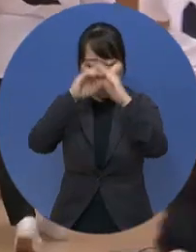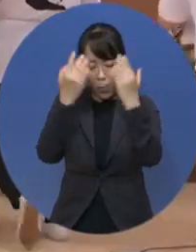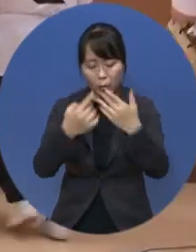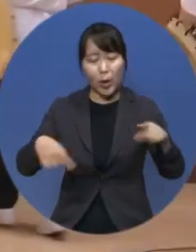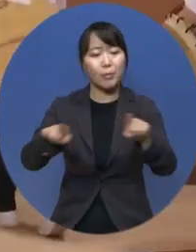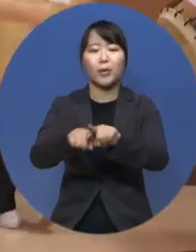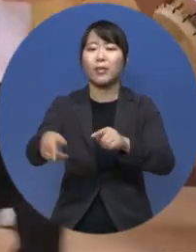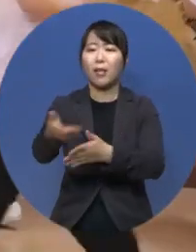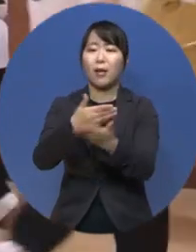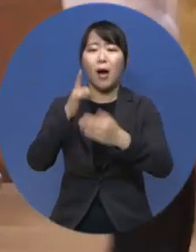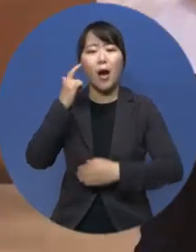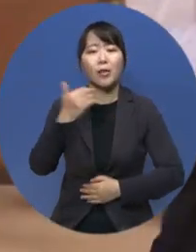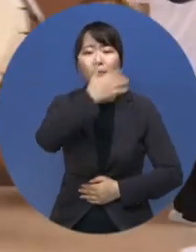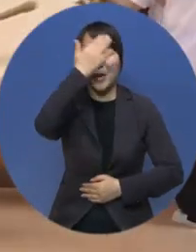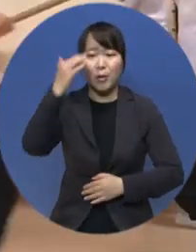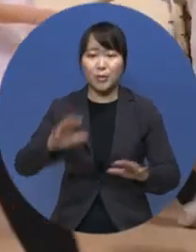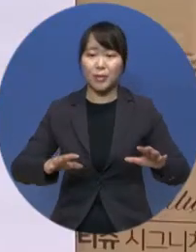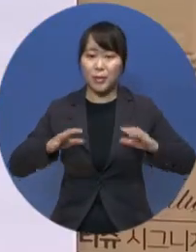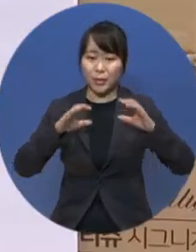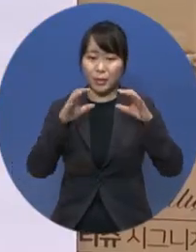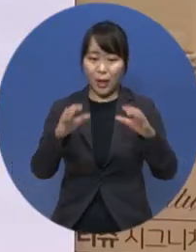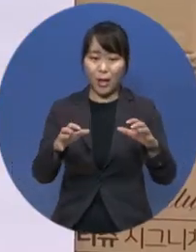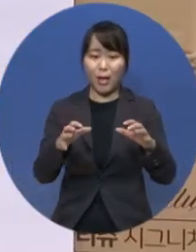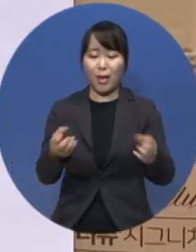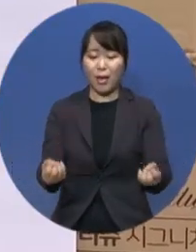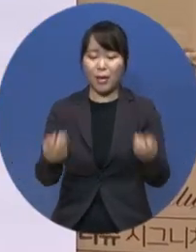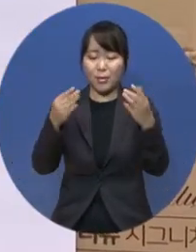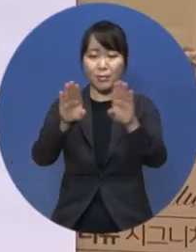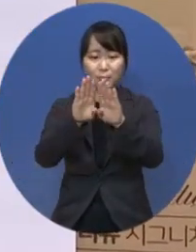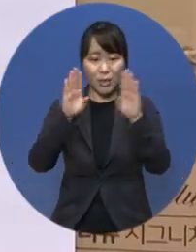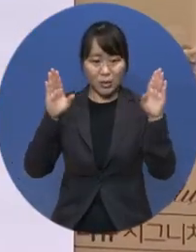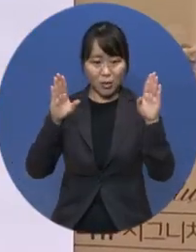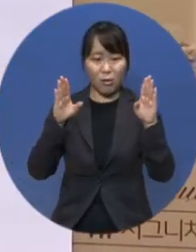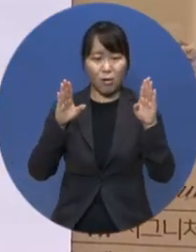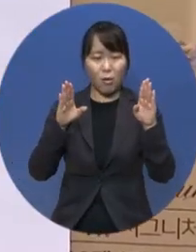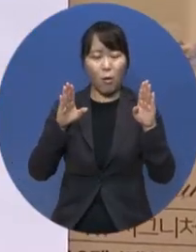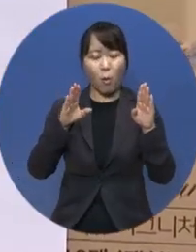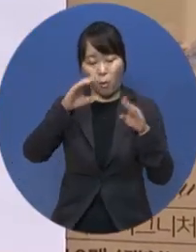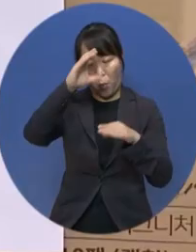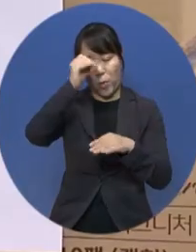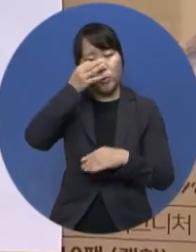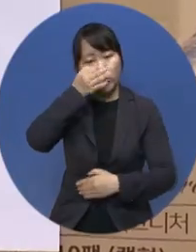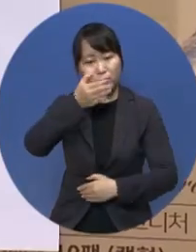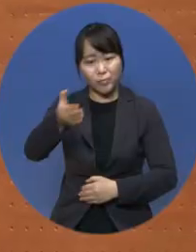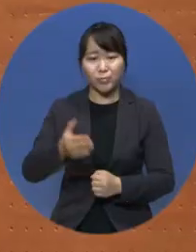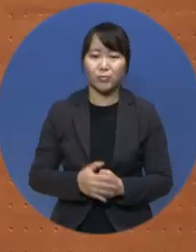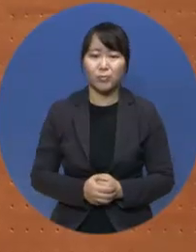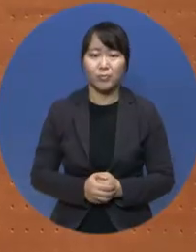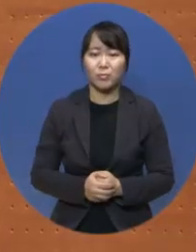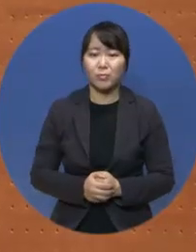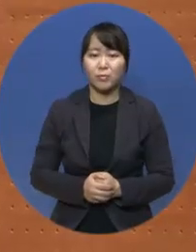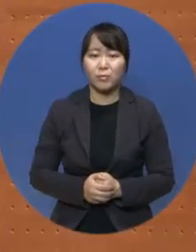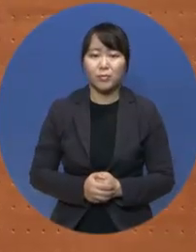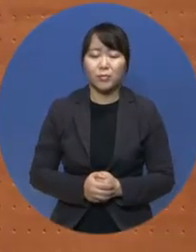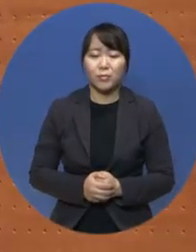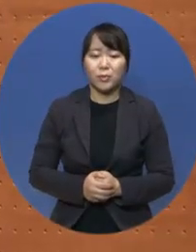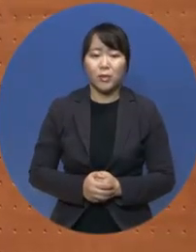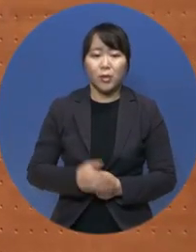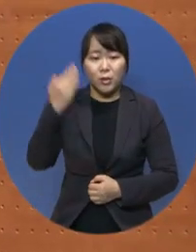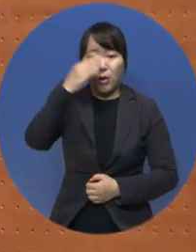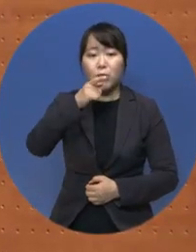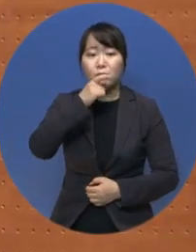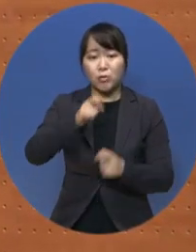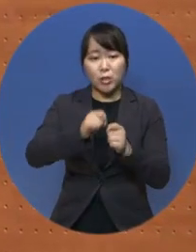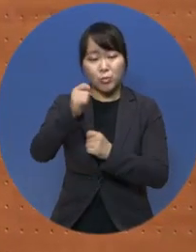나누는 아름다운 세상 행사를 마련해 귀감이 되고 있습니다 여수 지부는 지난